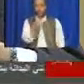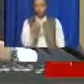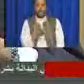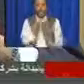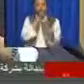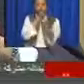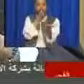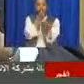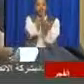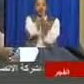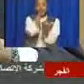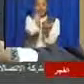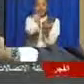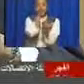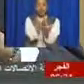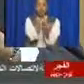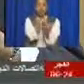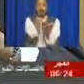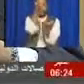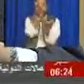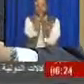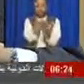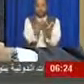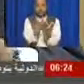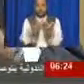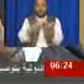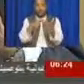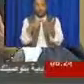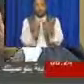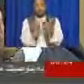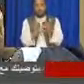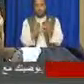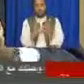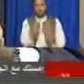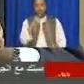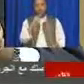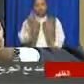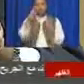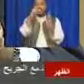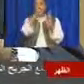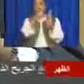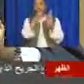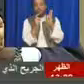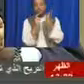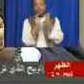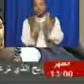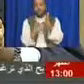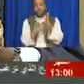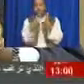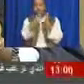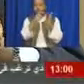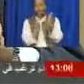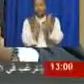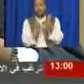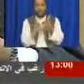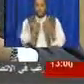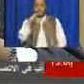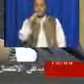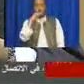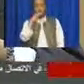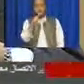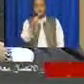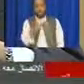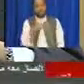توثيق الحقوق ووضح في في نصابها من وجهه الشرعيه لا تبقى بعد ذلك